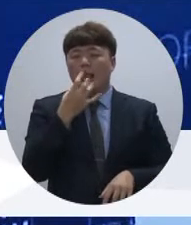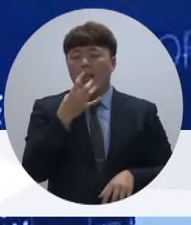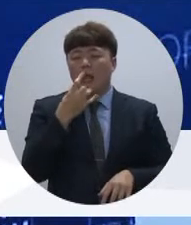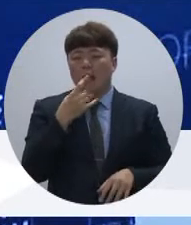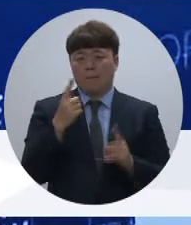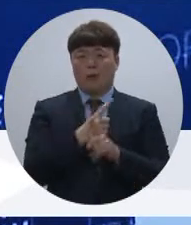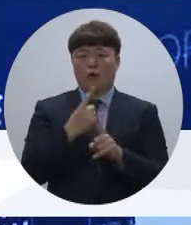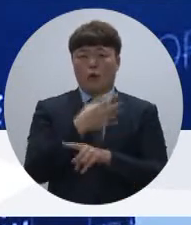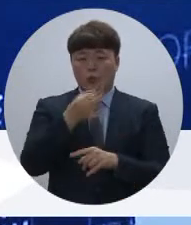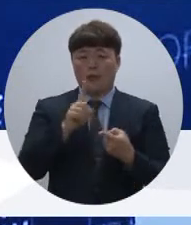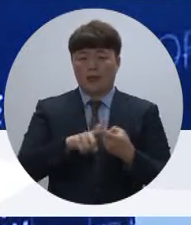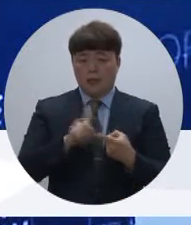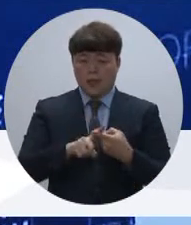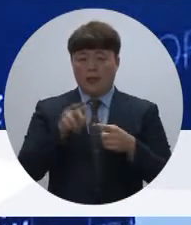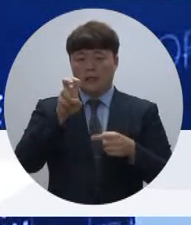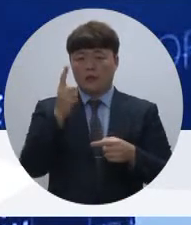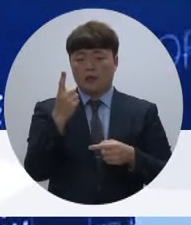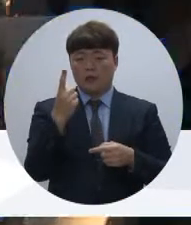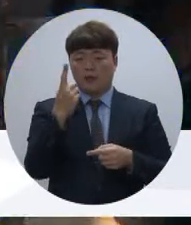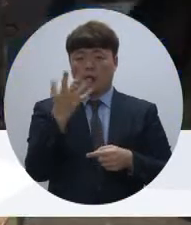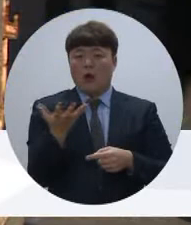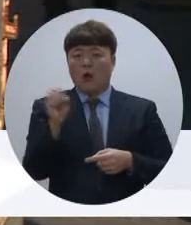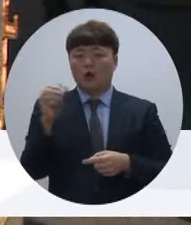21억 6,400만 원을 지급했습니다.